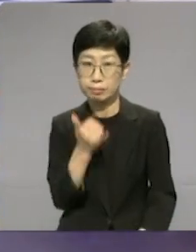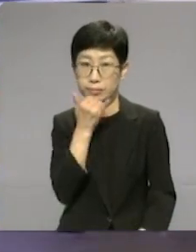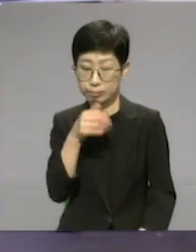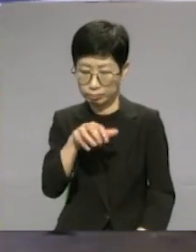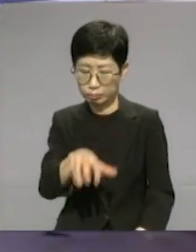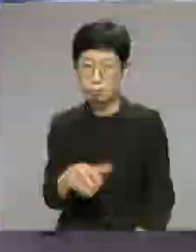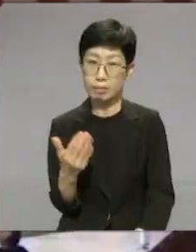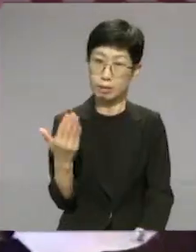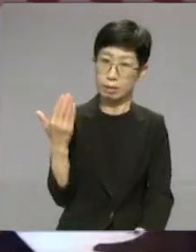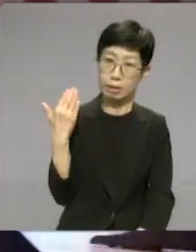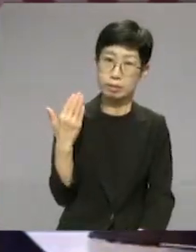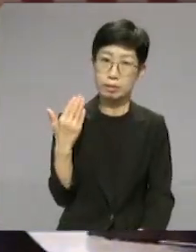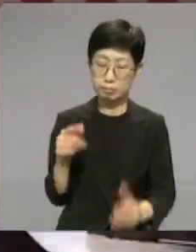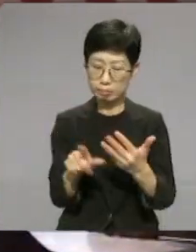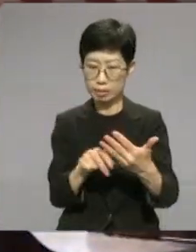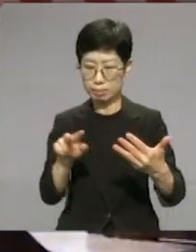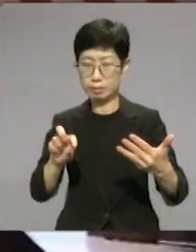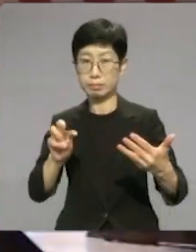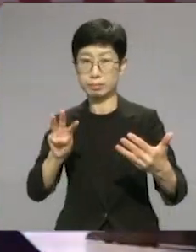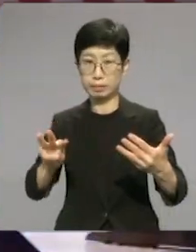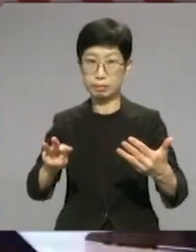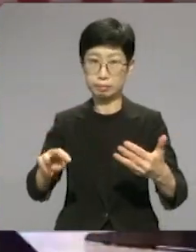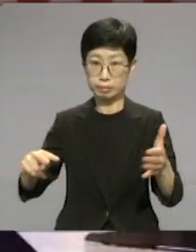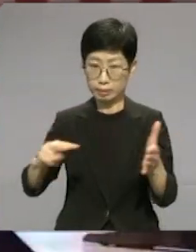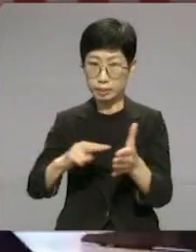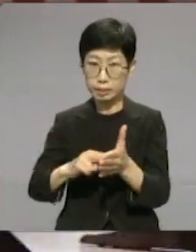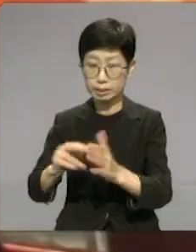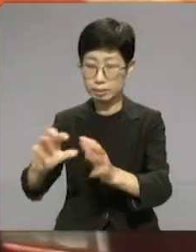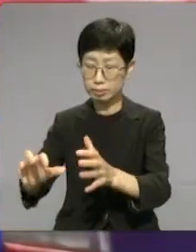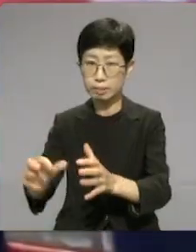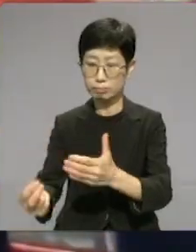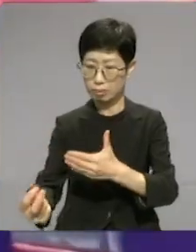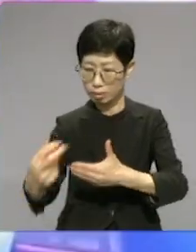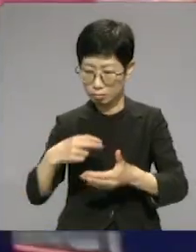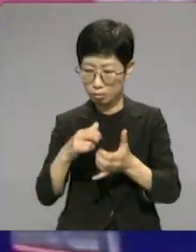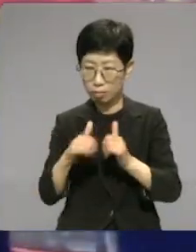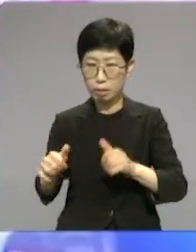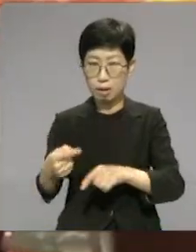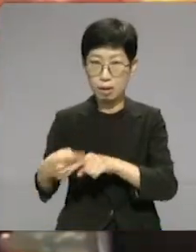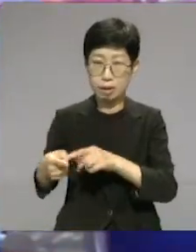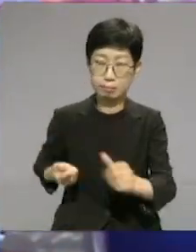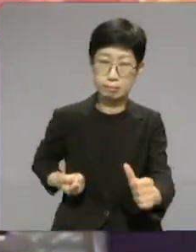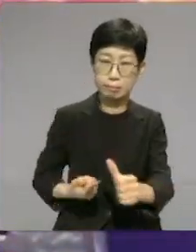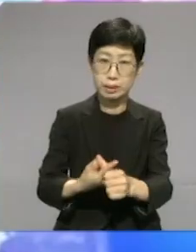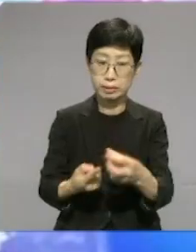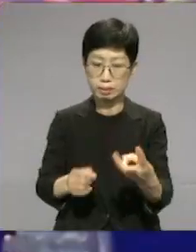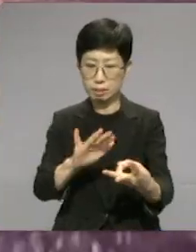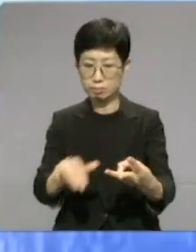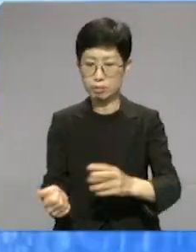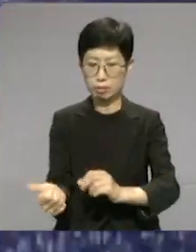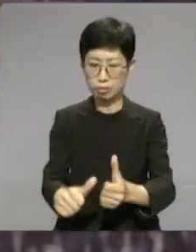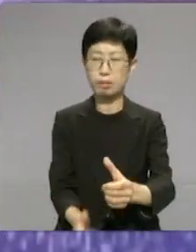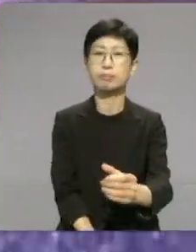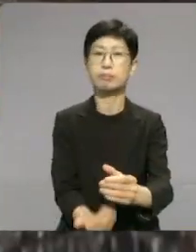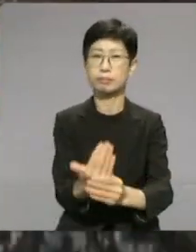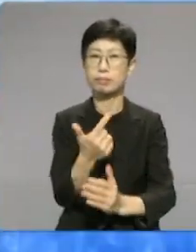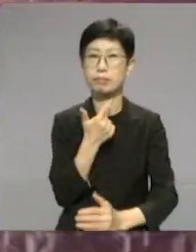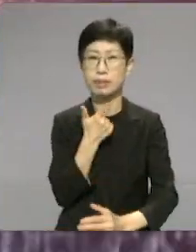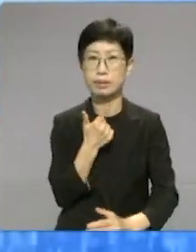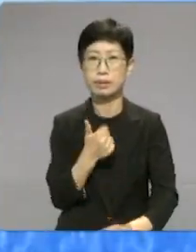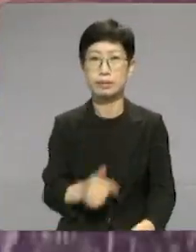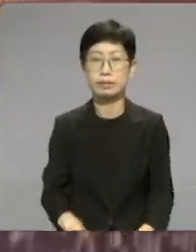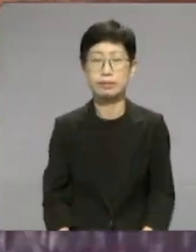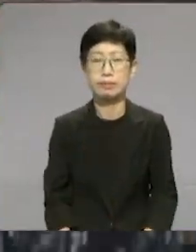독일에선 앞서 지난달 23일 시리아 출신 한 망명자가 흉기를 휘둘러 시민 3명이 목숨을 잃는 사건이